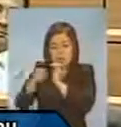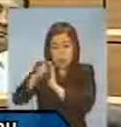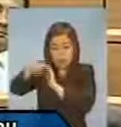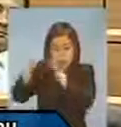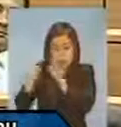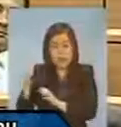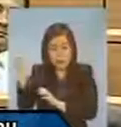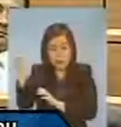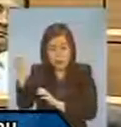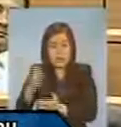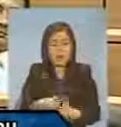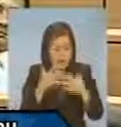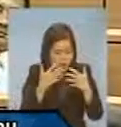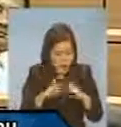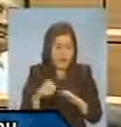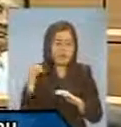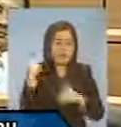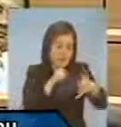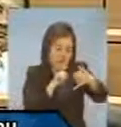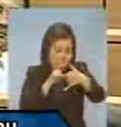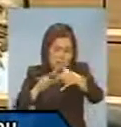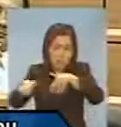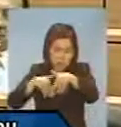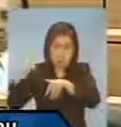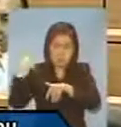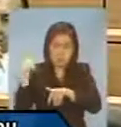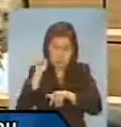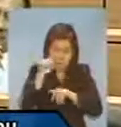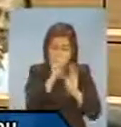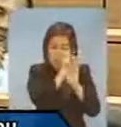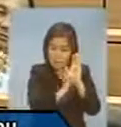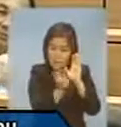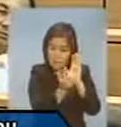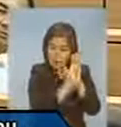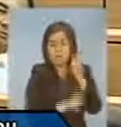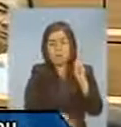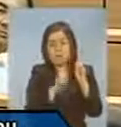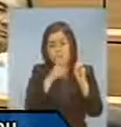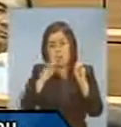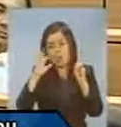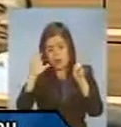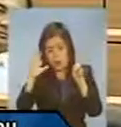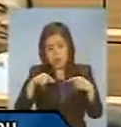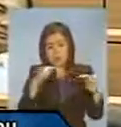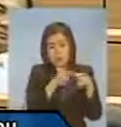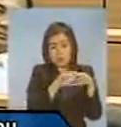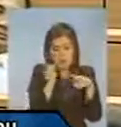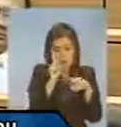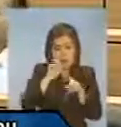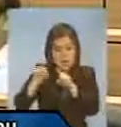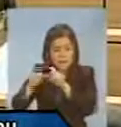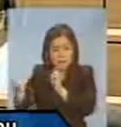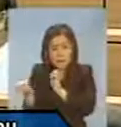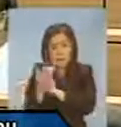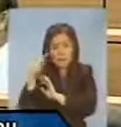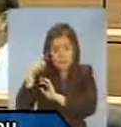จัยเกี่ยวกับโครงการรถไฟความเร็วสูงนะครับและเป็นผู้จัดนิทรรศการ Thailand 2020ร่วมกับเพื่อนๆ 3-4 ค